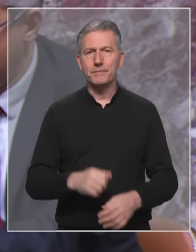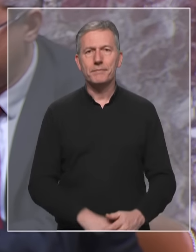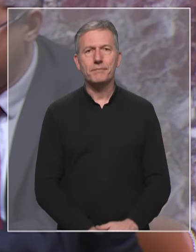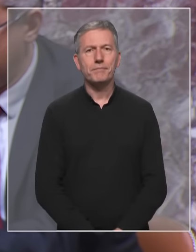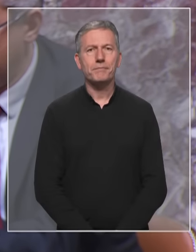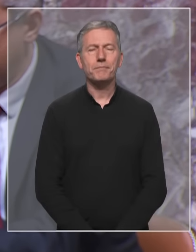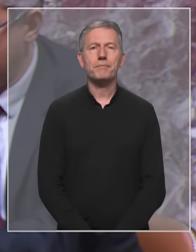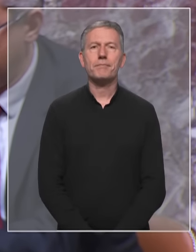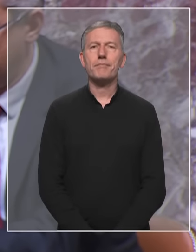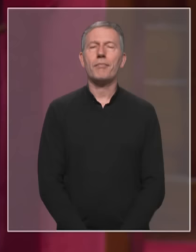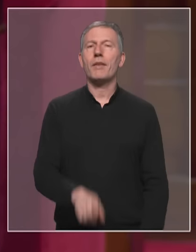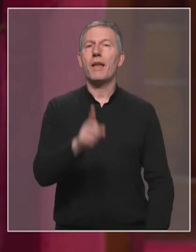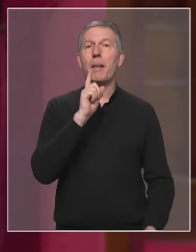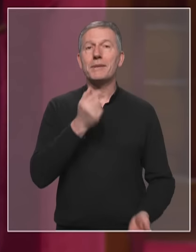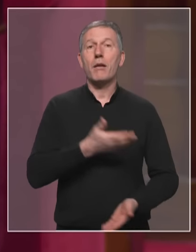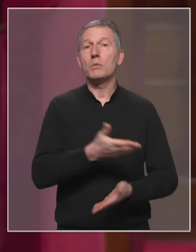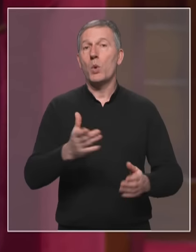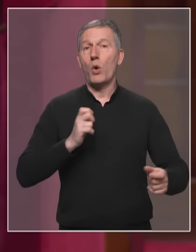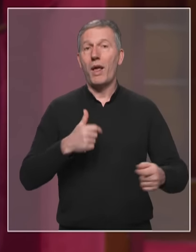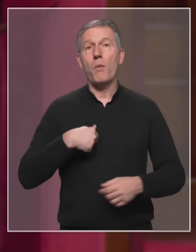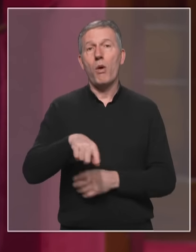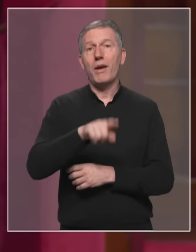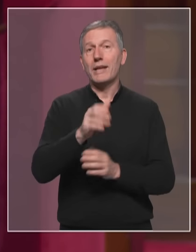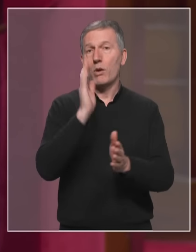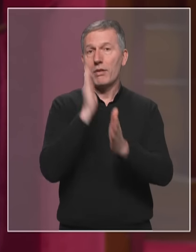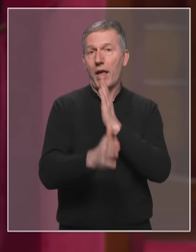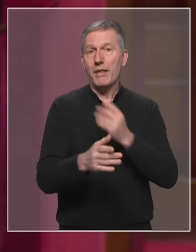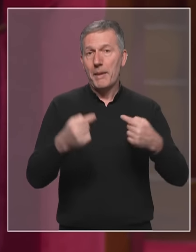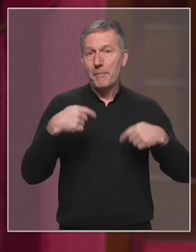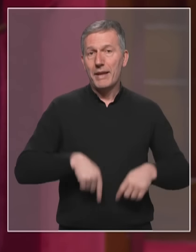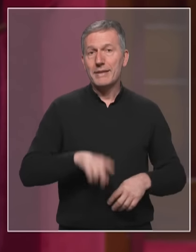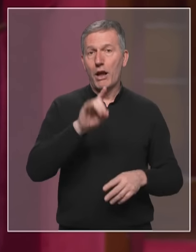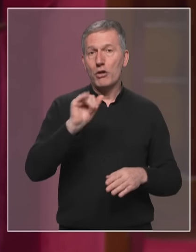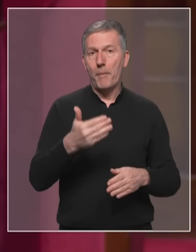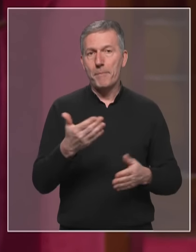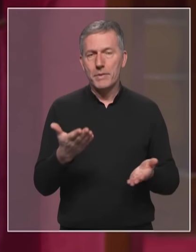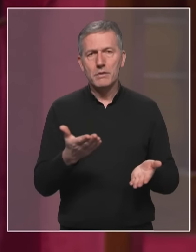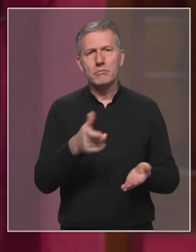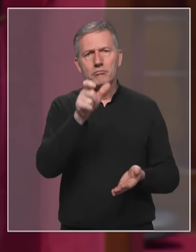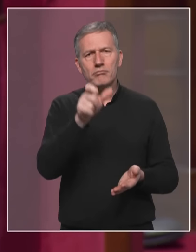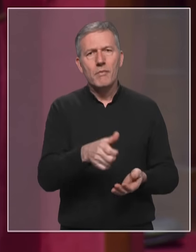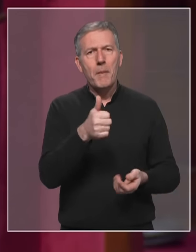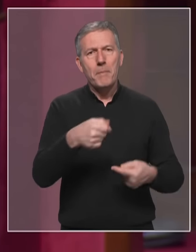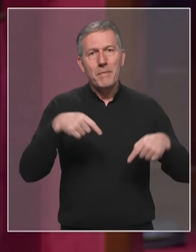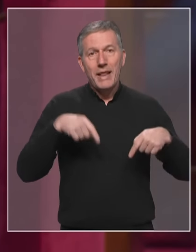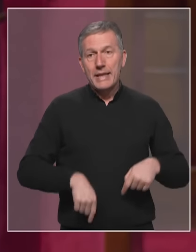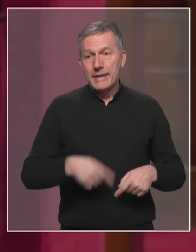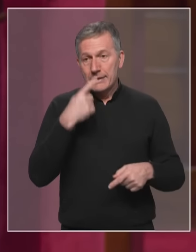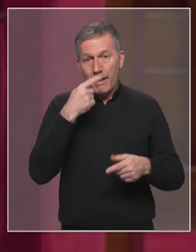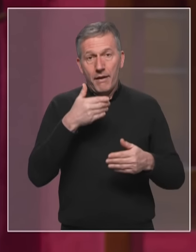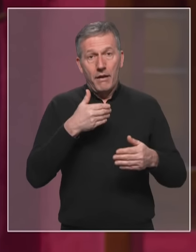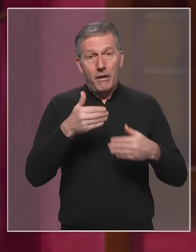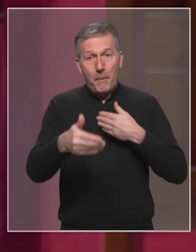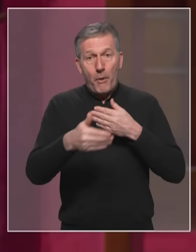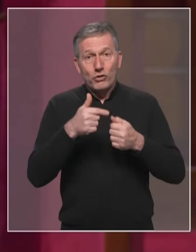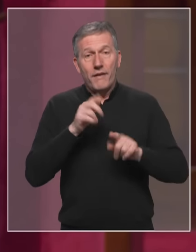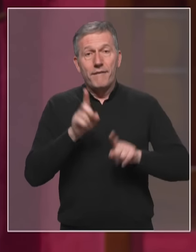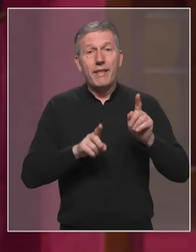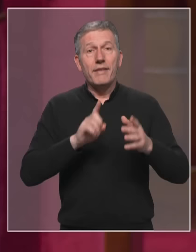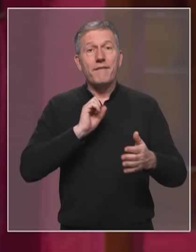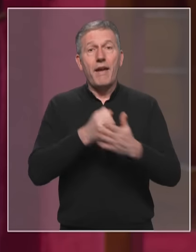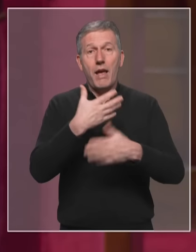Madame la Présidente, mes chers collègues, ma question s'adresse au ministre des Outre-mer. Monsieur le ministre, alors qu'approchent les fêtes de fin d'année, je veux vous parler ici